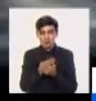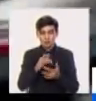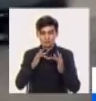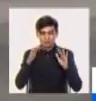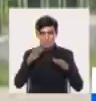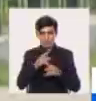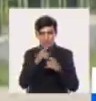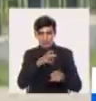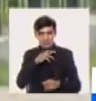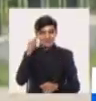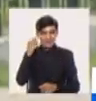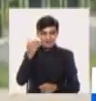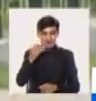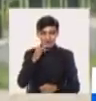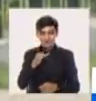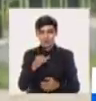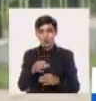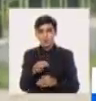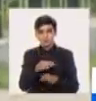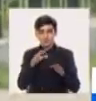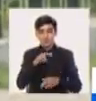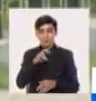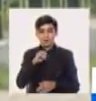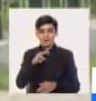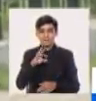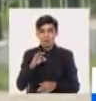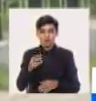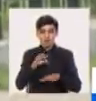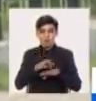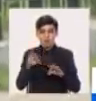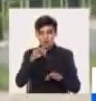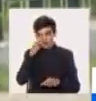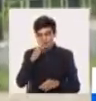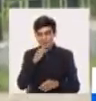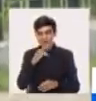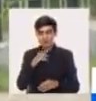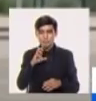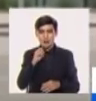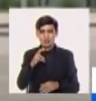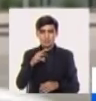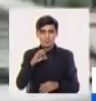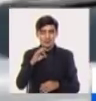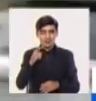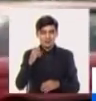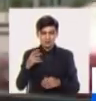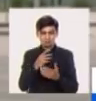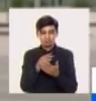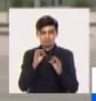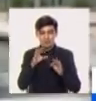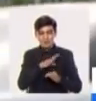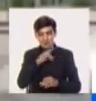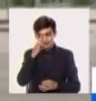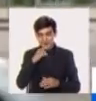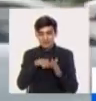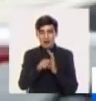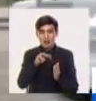хабарламада елшілік еліміздің бірқатар облыстарында пневмониямен ауырғандар туралы қазақстандық бақ берген ақпаратты келтіреді. Онда Қазақстан аумағында әсіресе